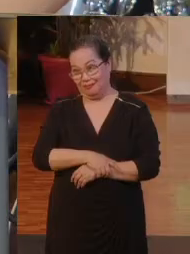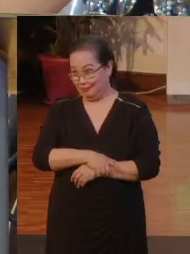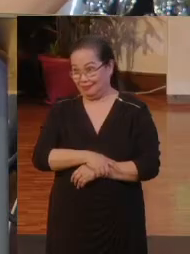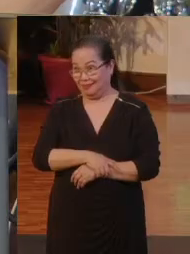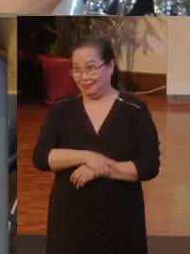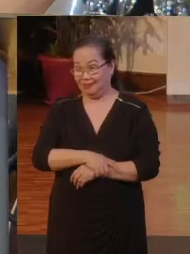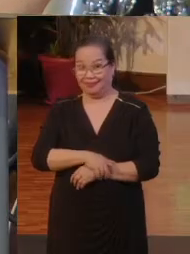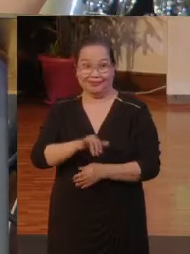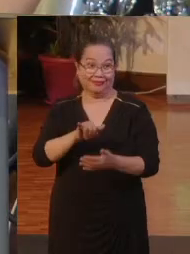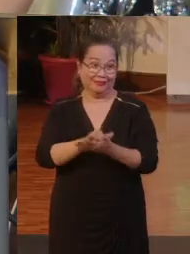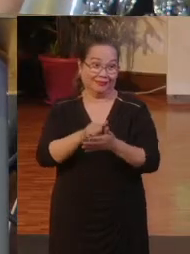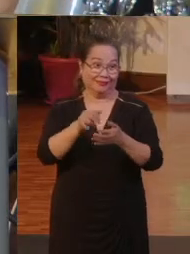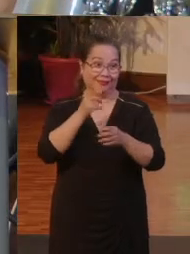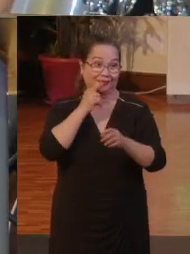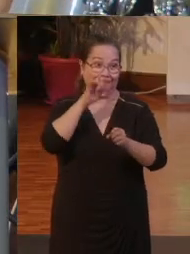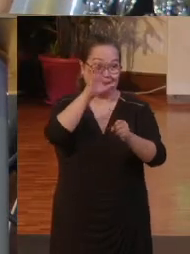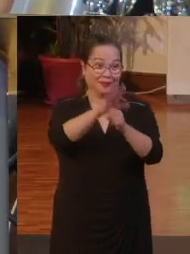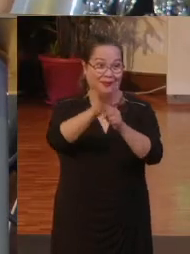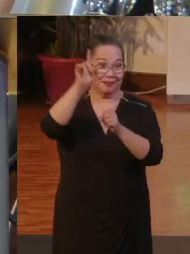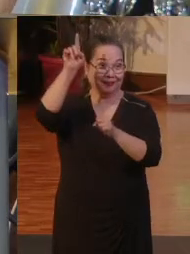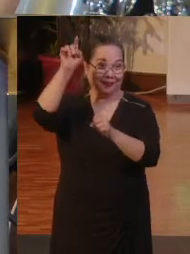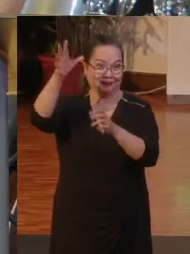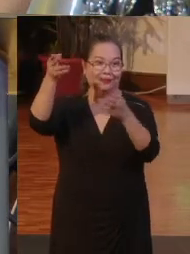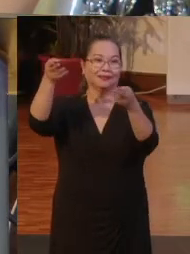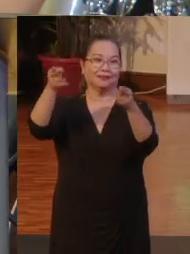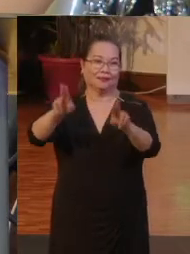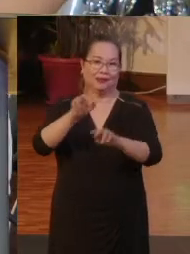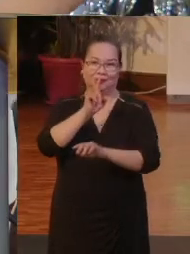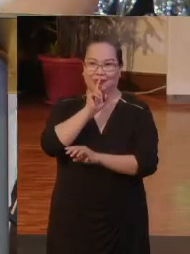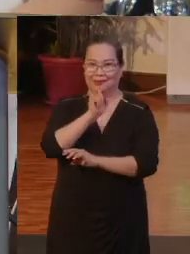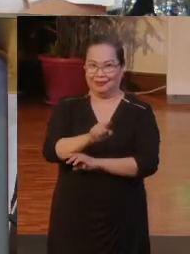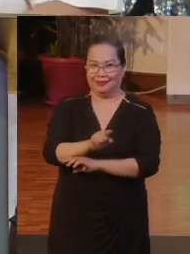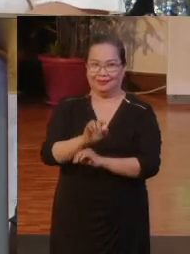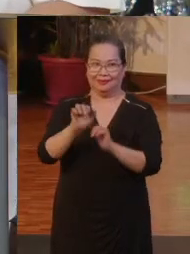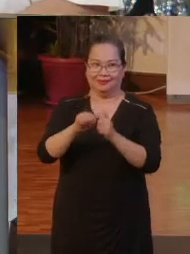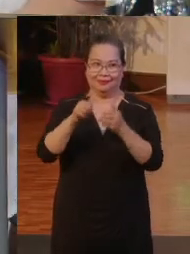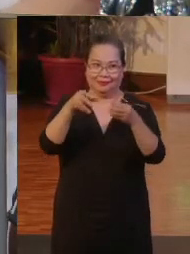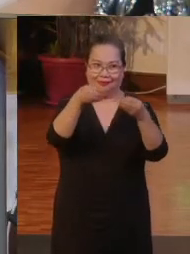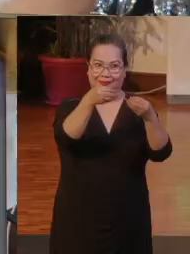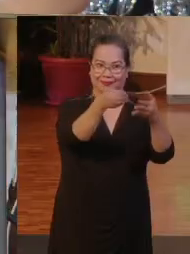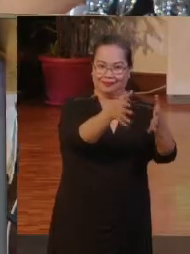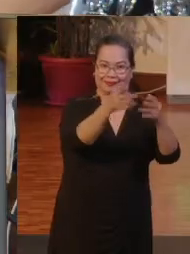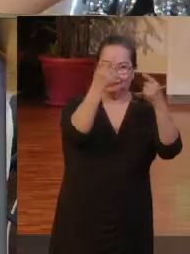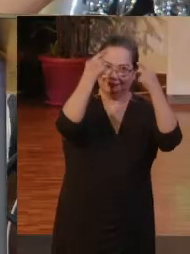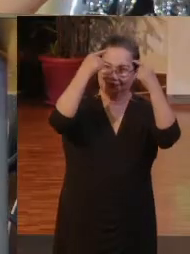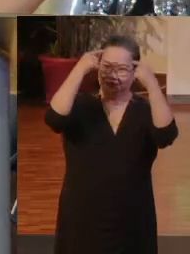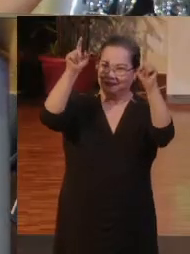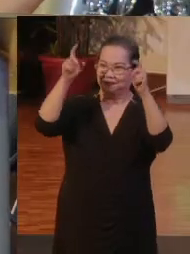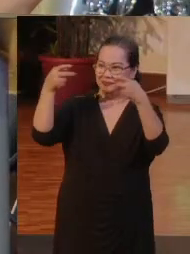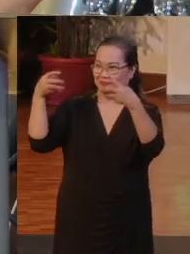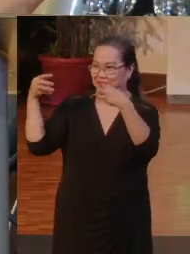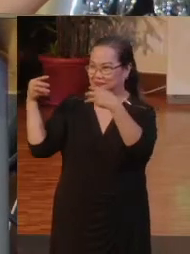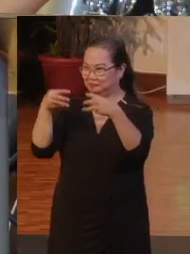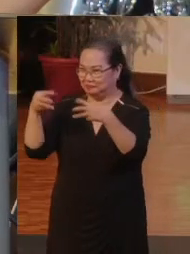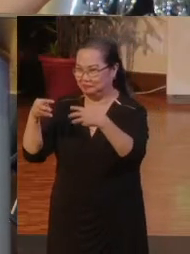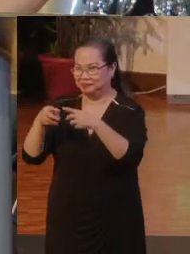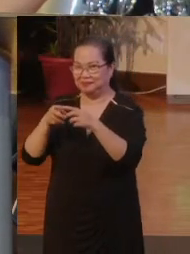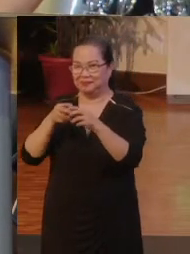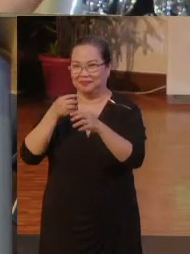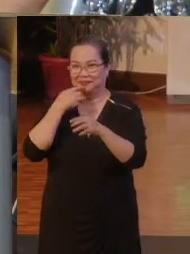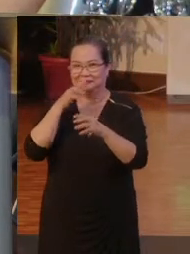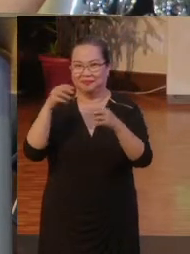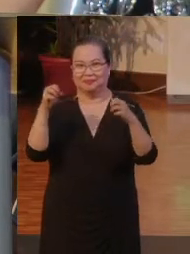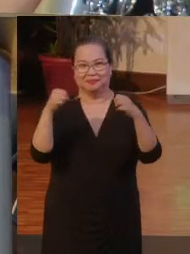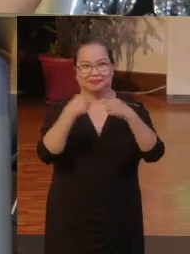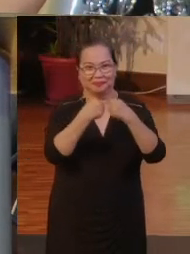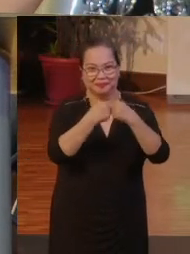Natupad ang pangakong yun. Pinaalala muli ng Diyos sa kanila kung paano niya sila binigyan ng tagumpay sa kanilang pagtawid ng Jordan